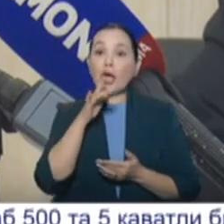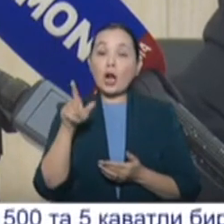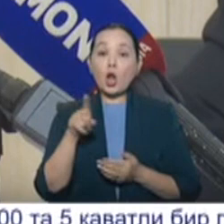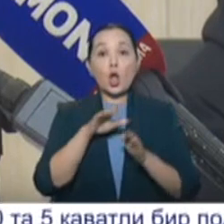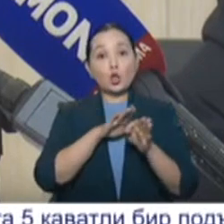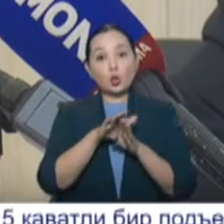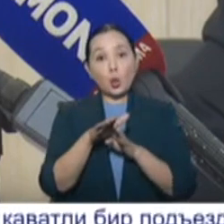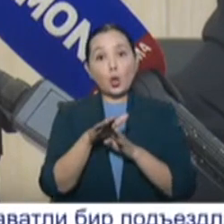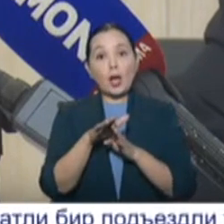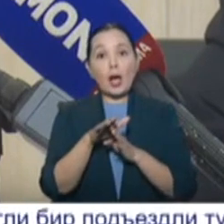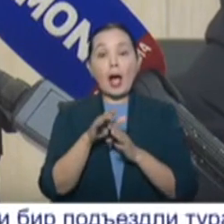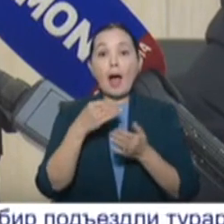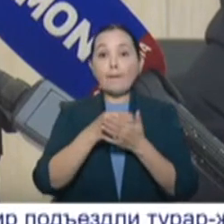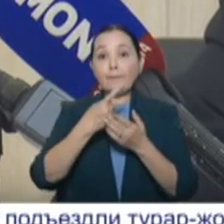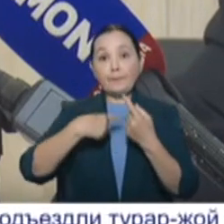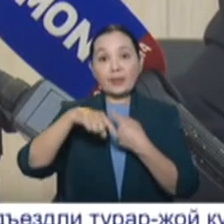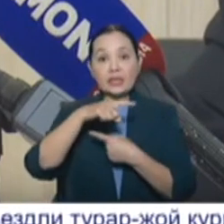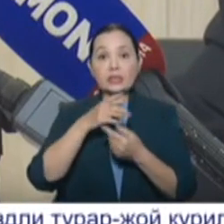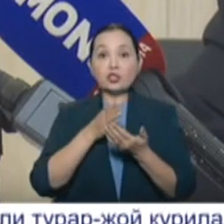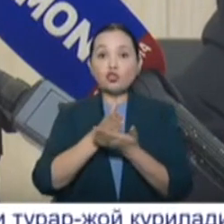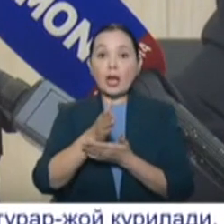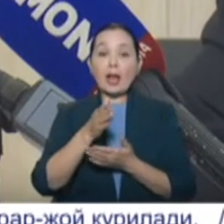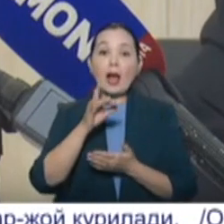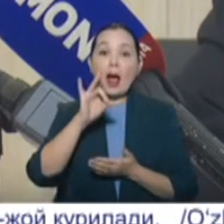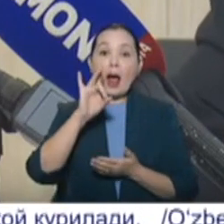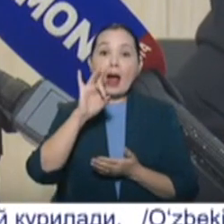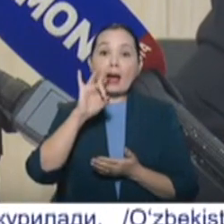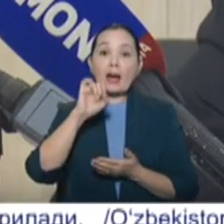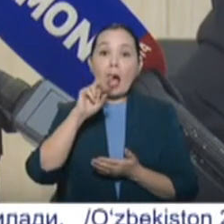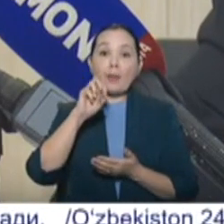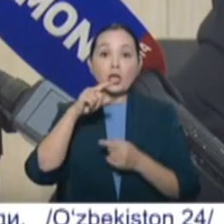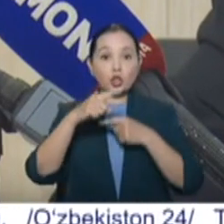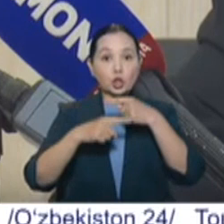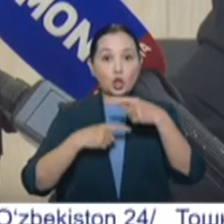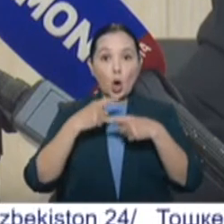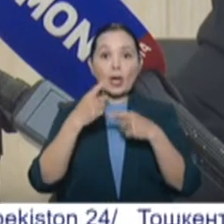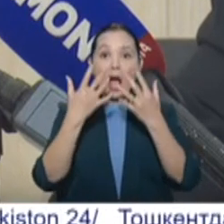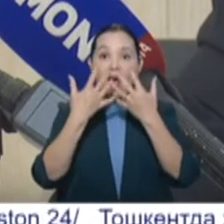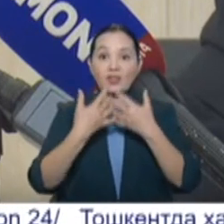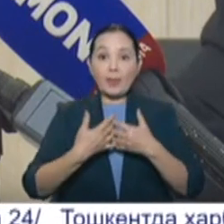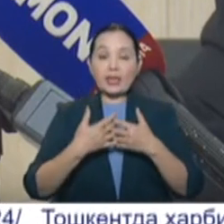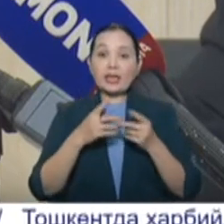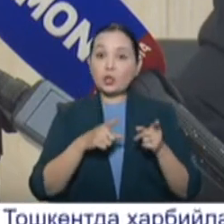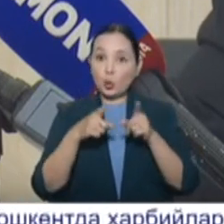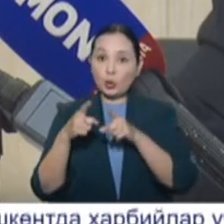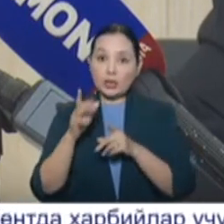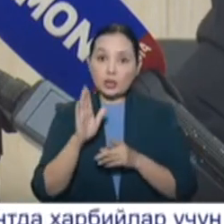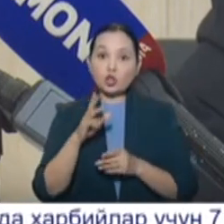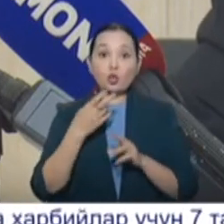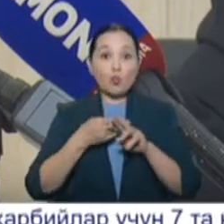to'liq buni biznes jarayonini raqamlashtirish orqali avtomatlashtirilgan tizimga o'tkazish.